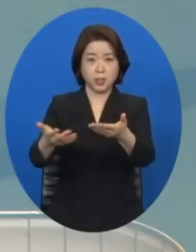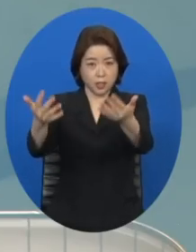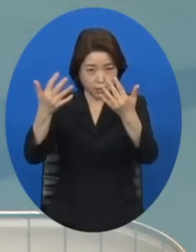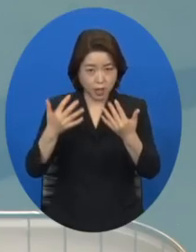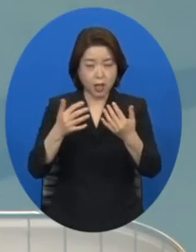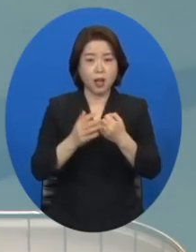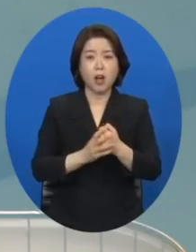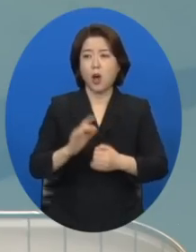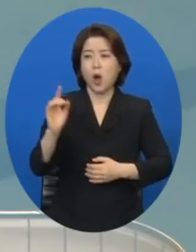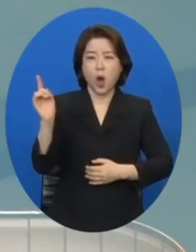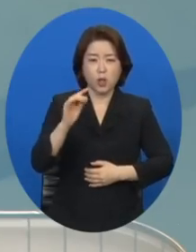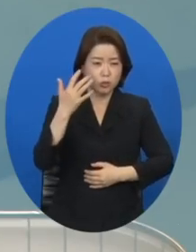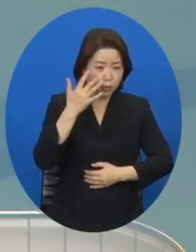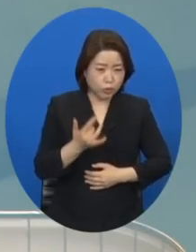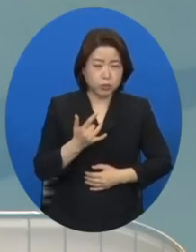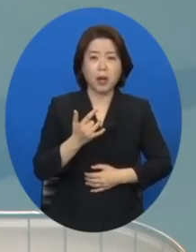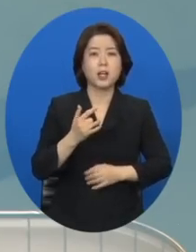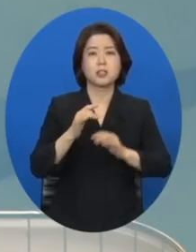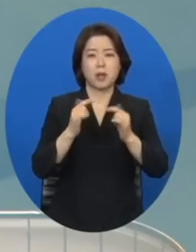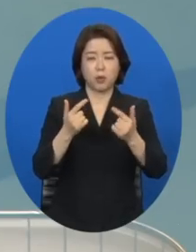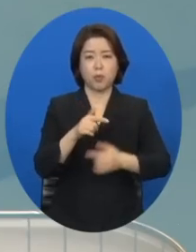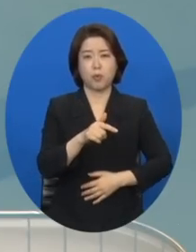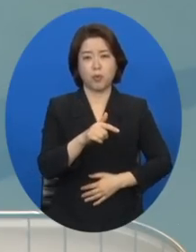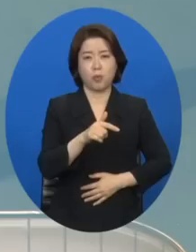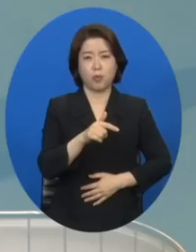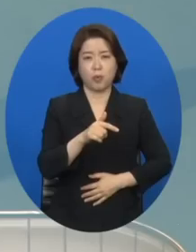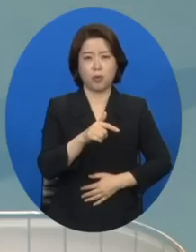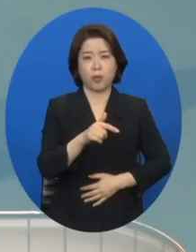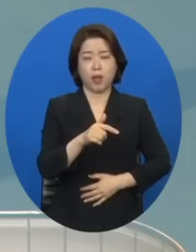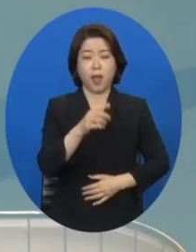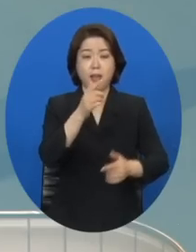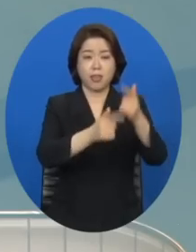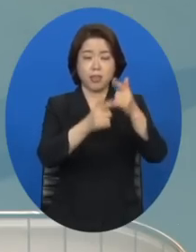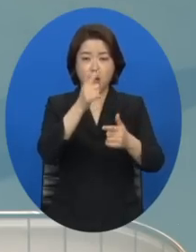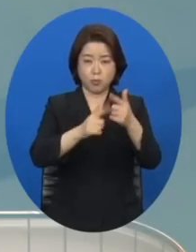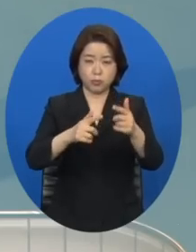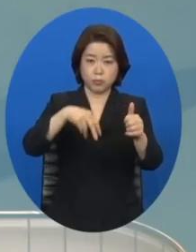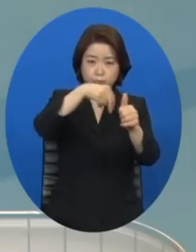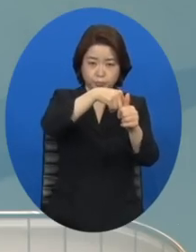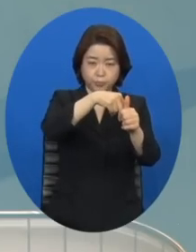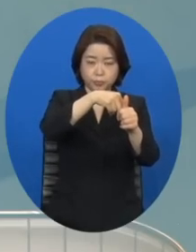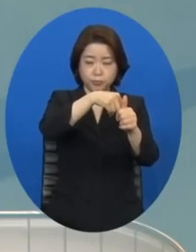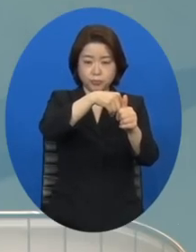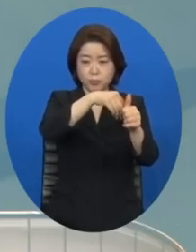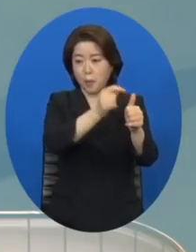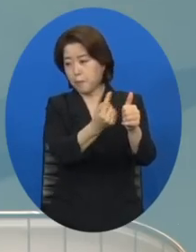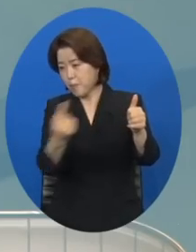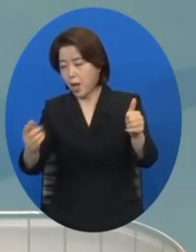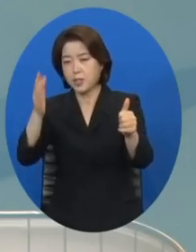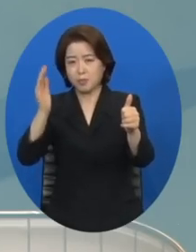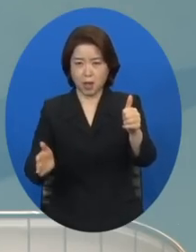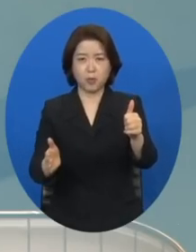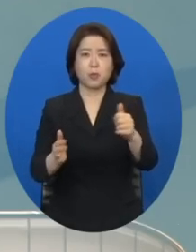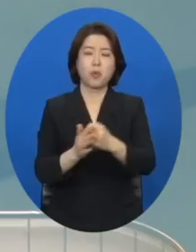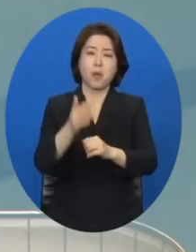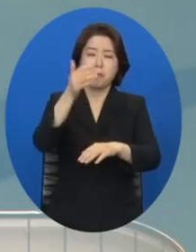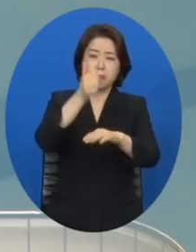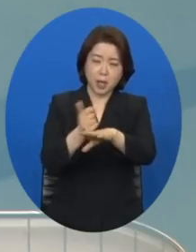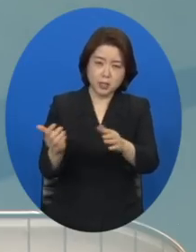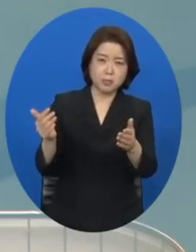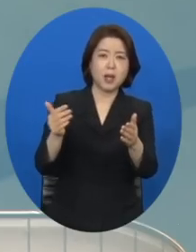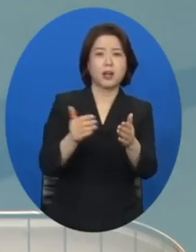어느 한 명도 어느 한 명 다 한 명도 나무에서 떨어져 나간 사람이 없이 마지막까지